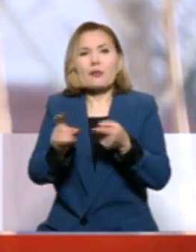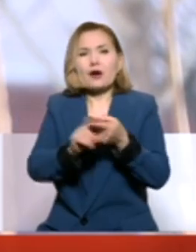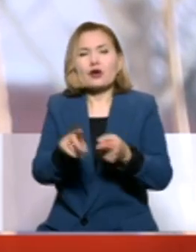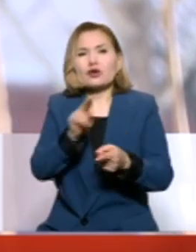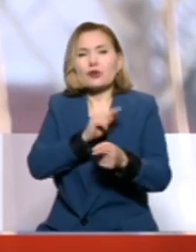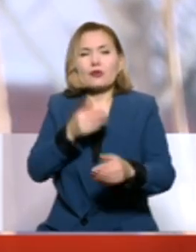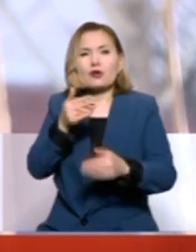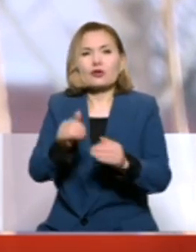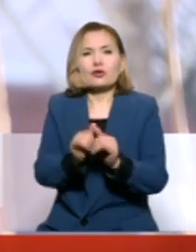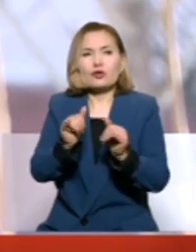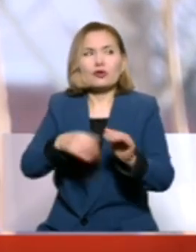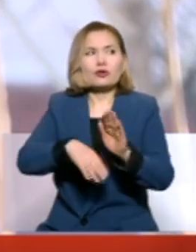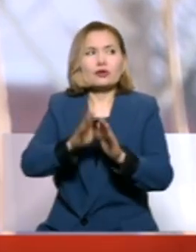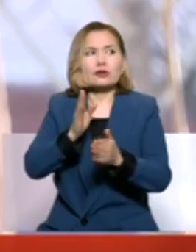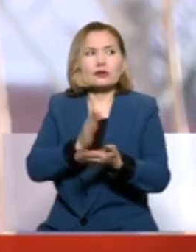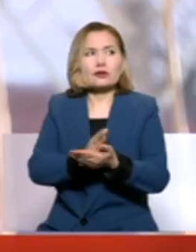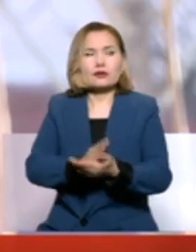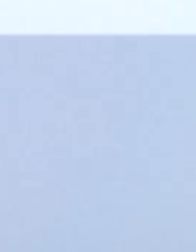дамып келеді.